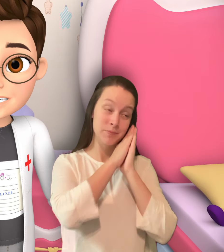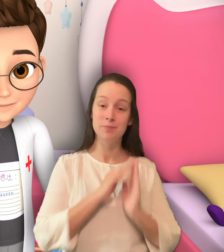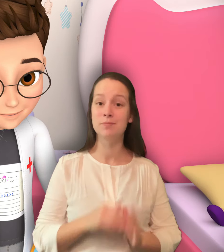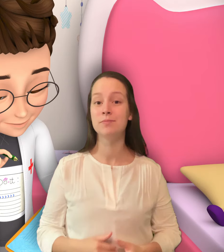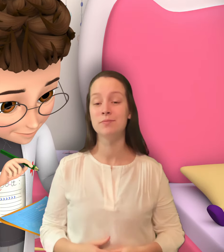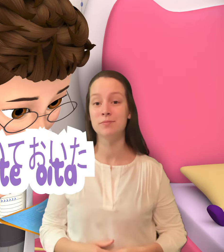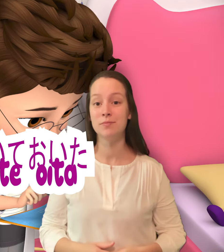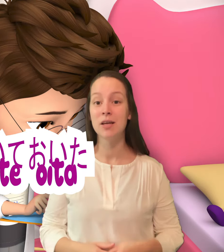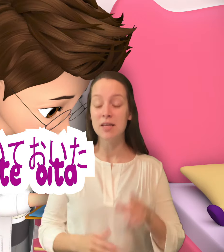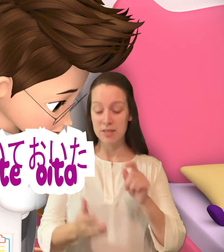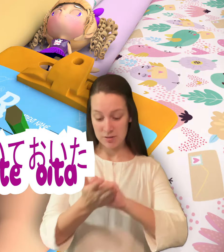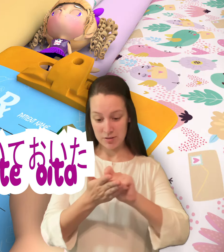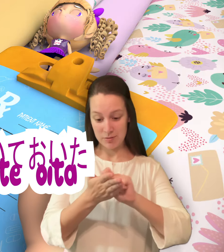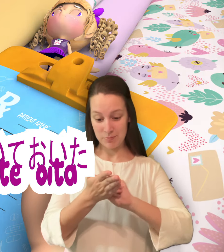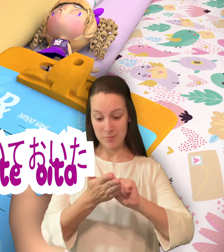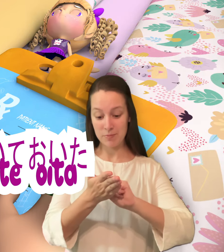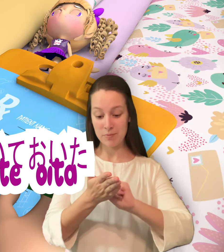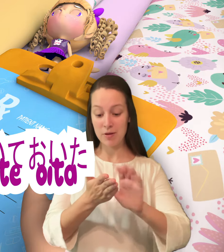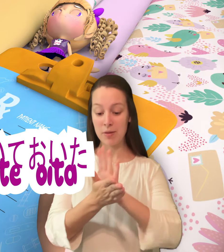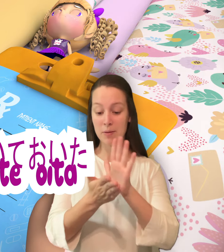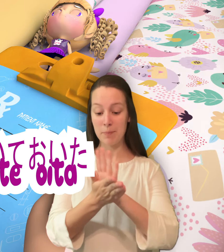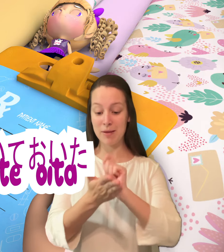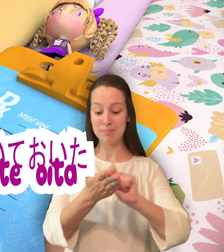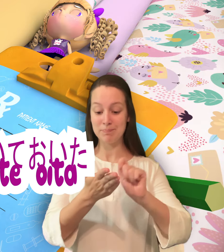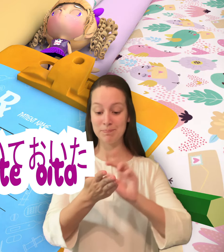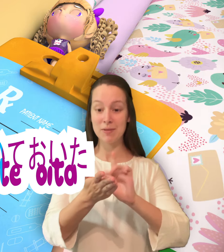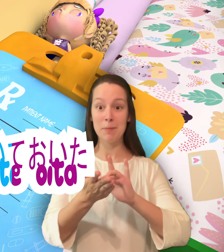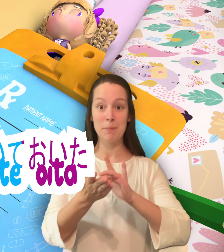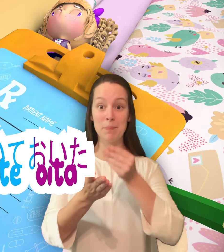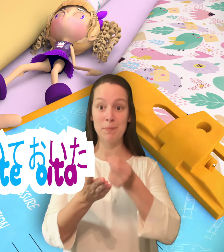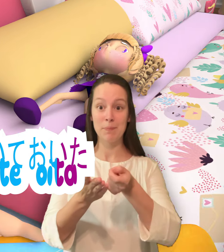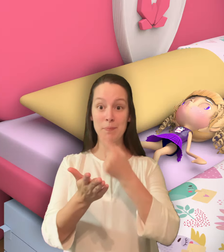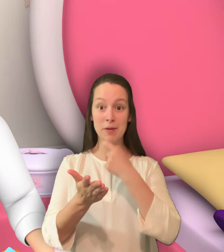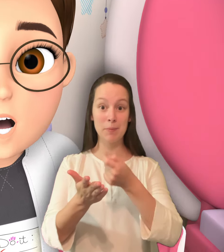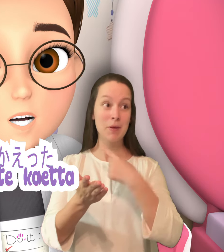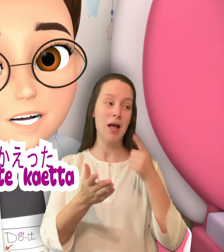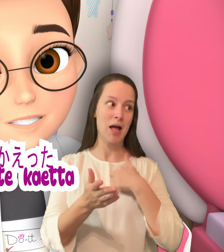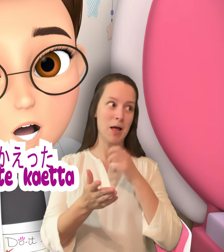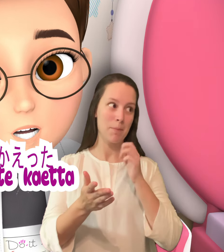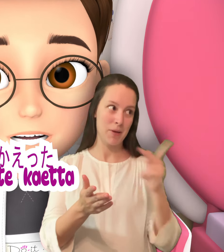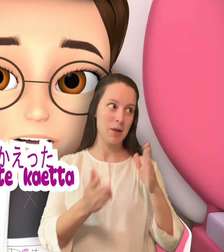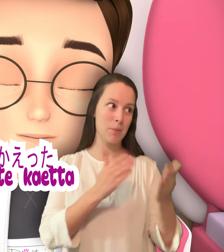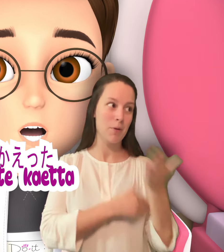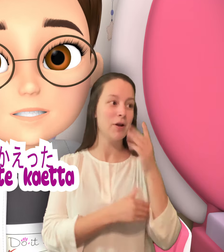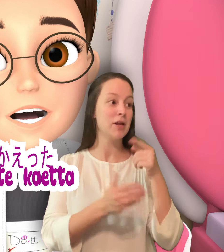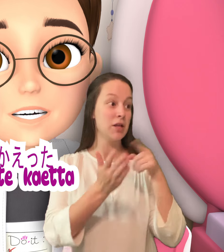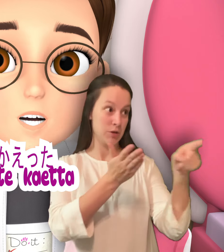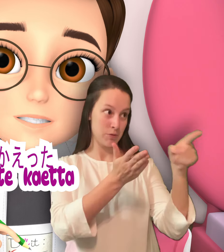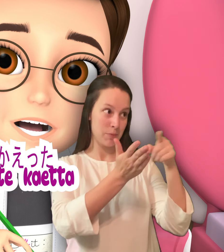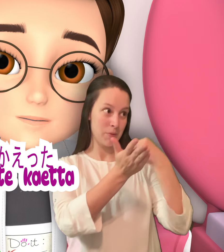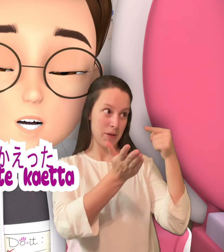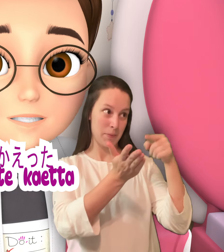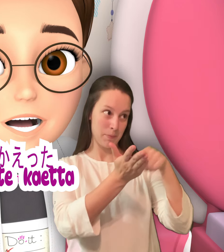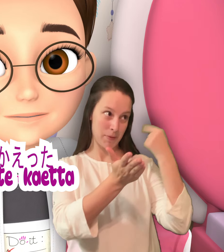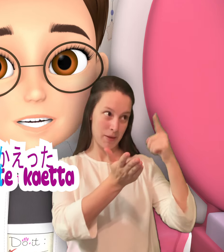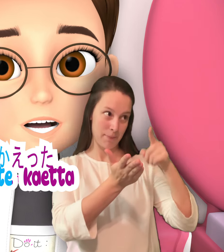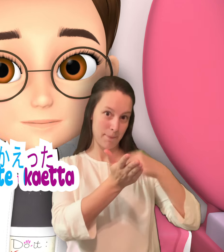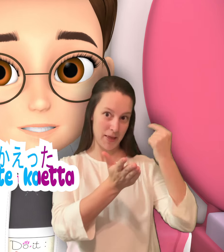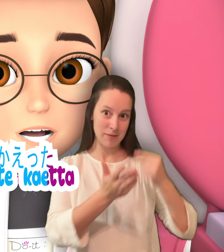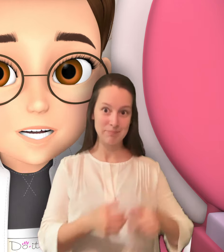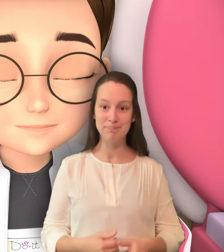がいったお薬を髪に書いておいた明日も見に来る